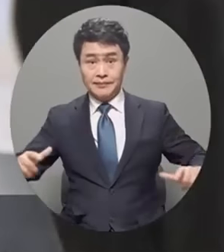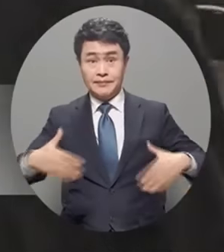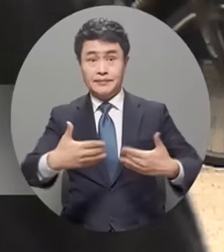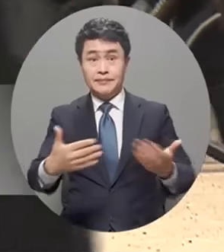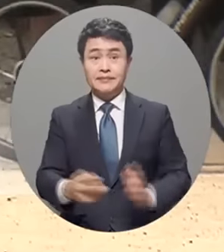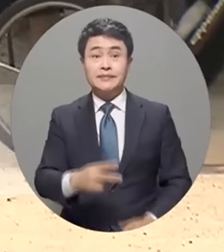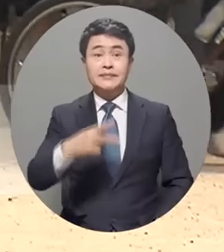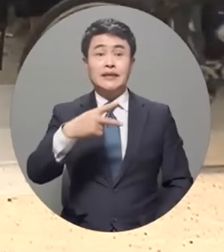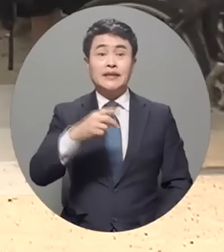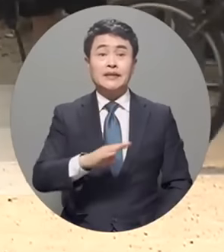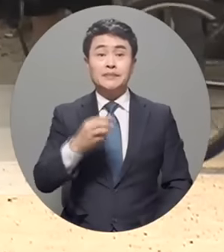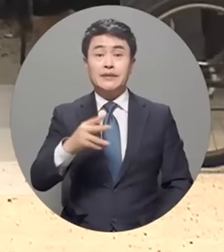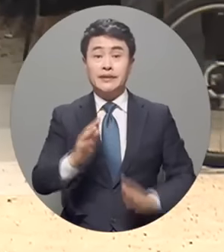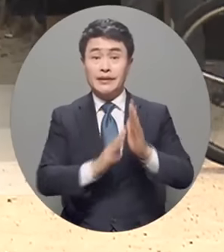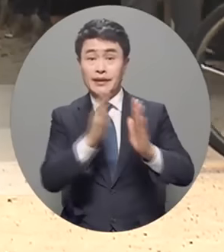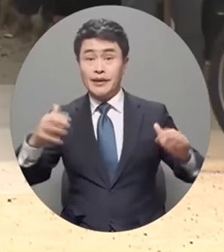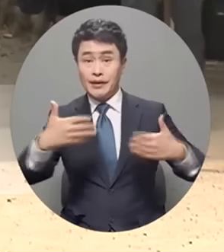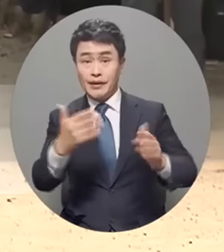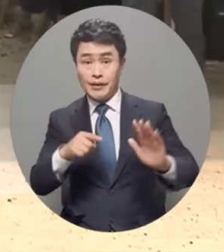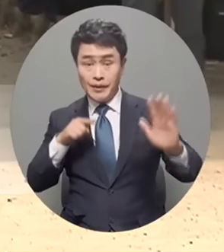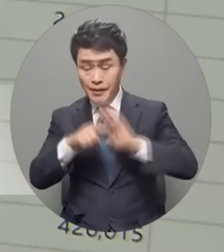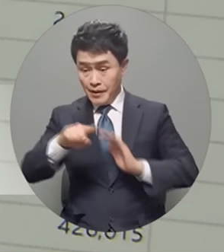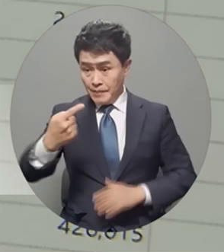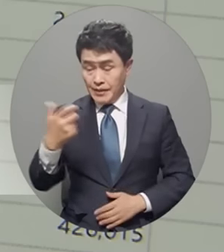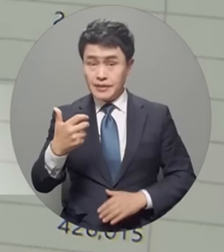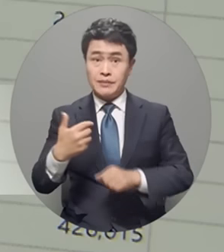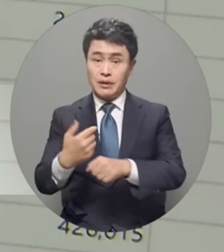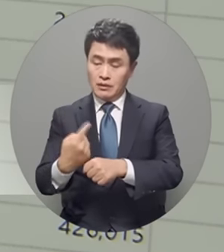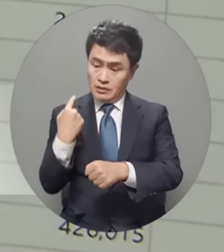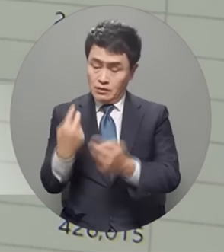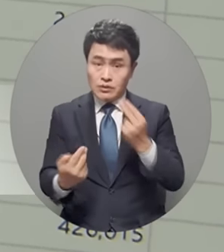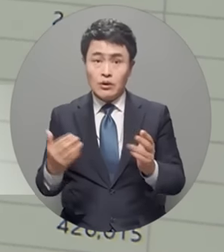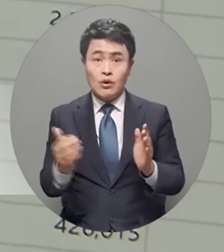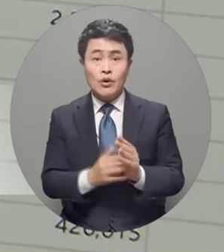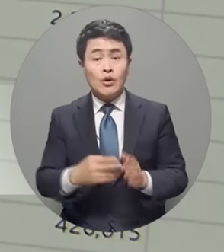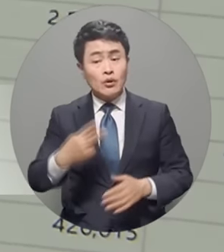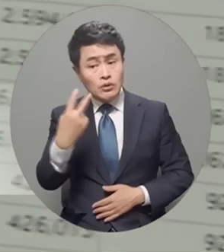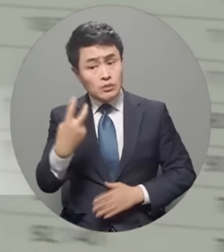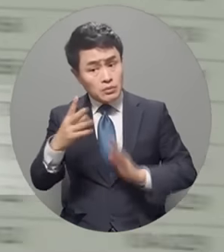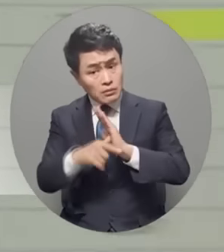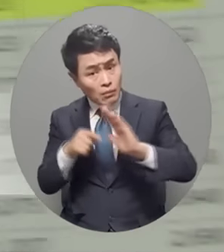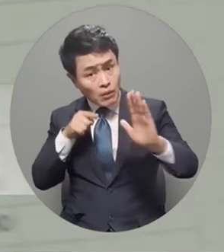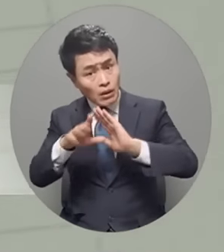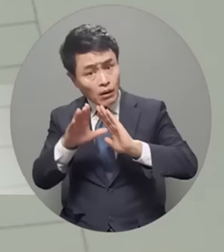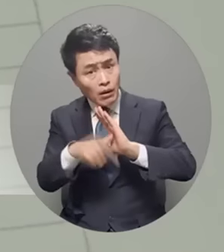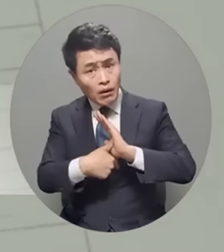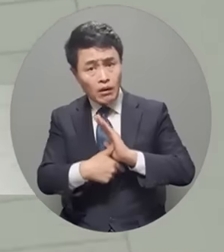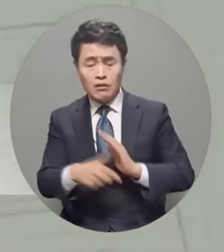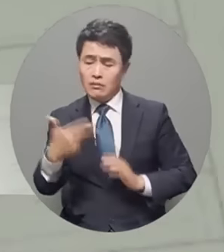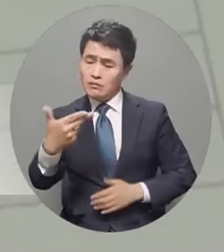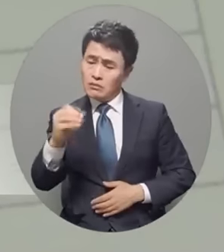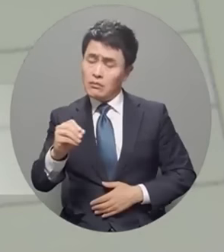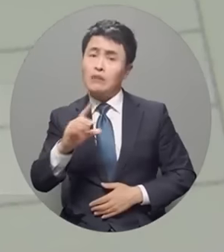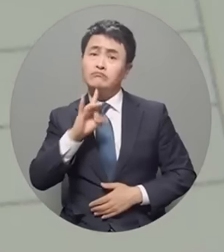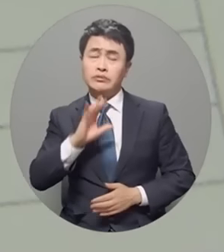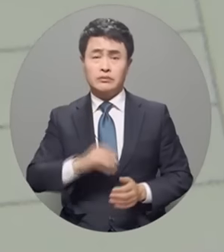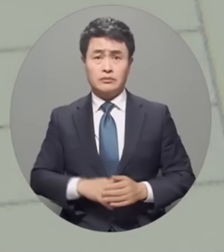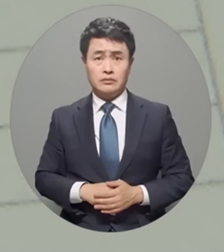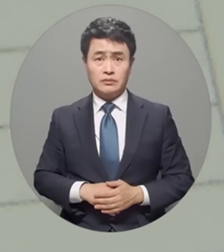십리대숲에 지난해 방문객은 170여만 명. 불과 1년 전인 2022년 방문객은 고작 7만여 명에